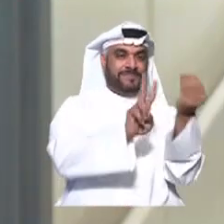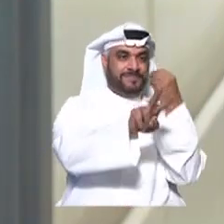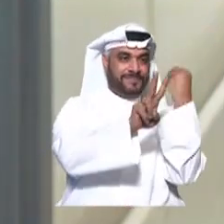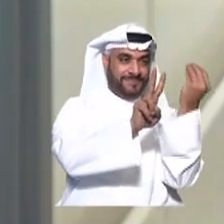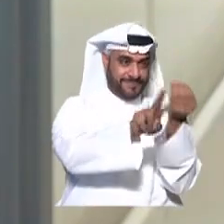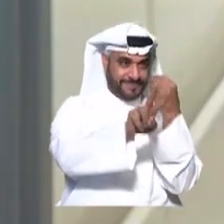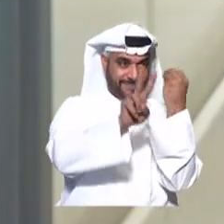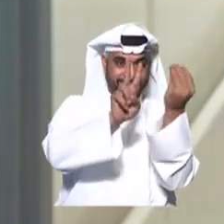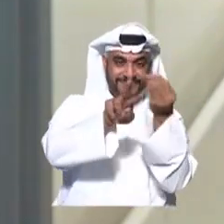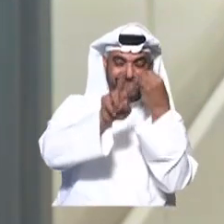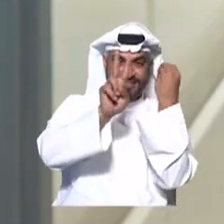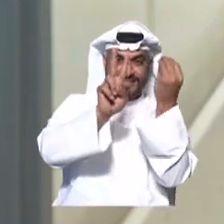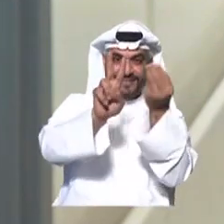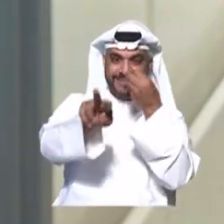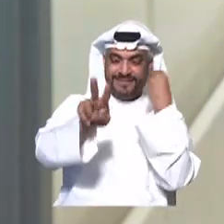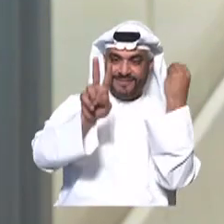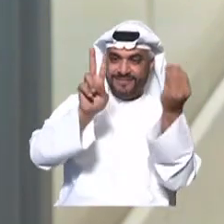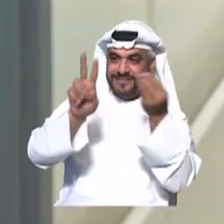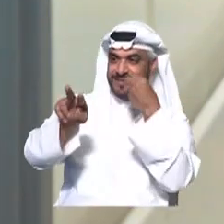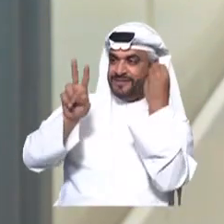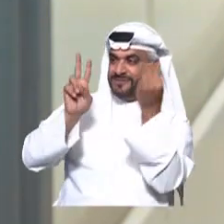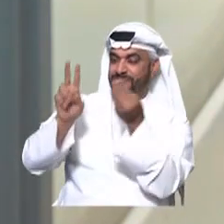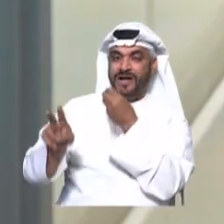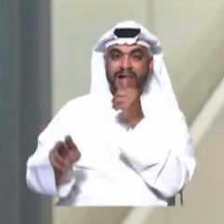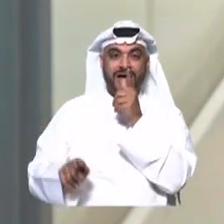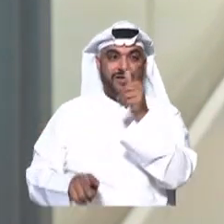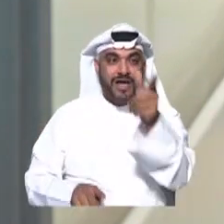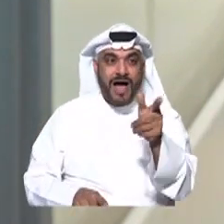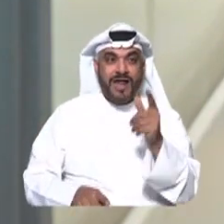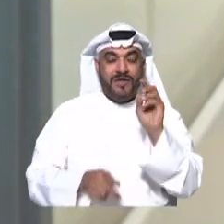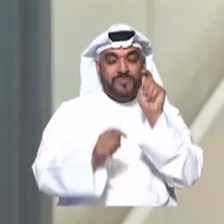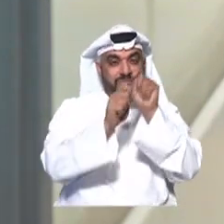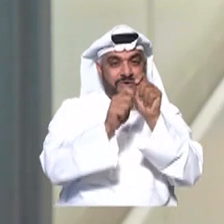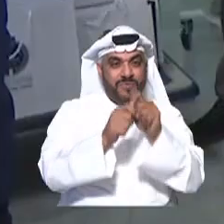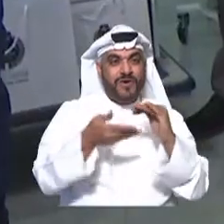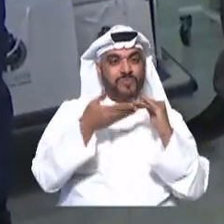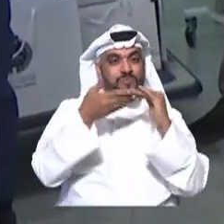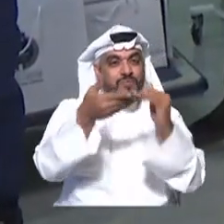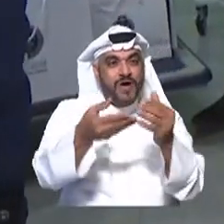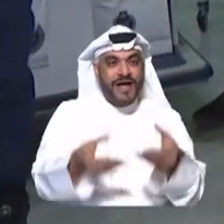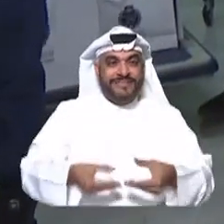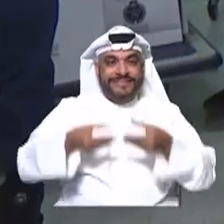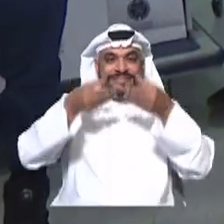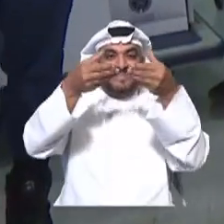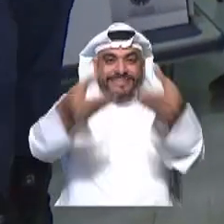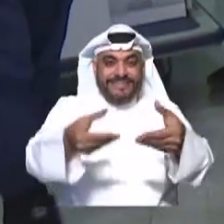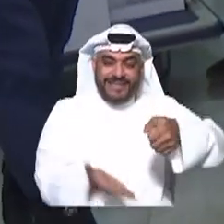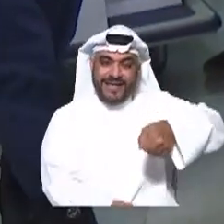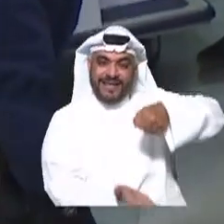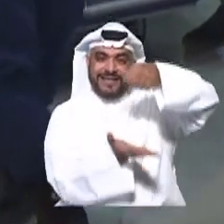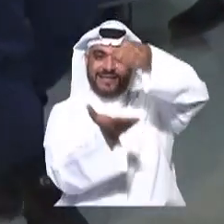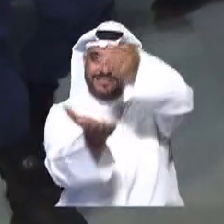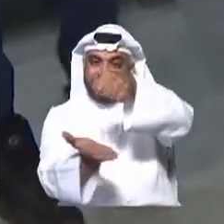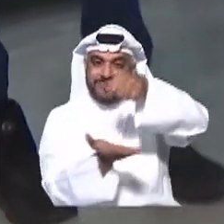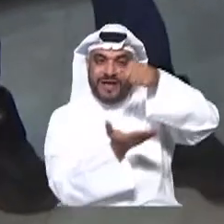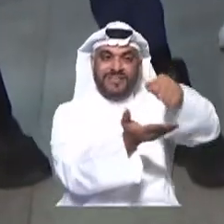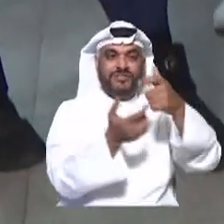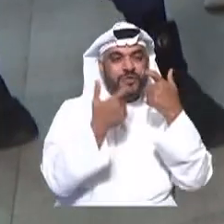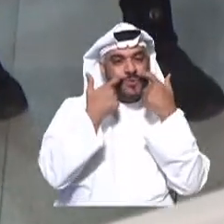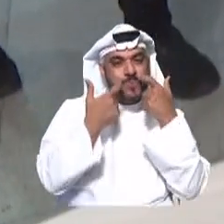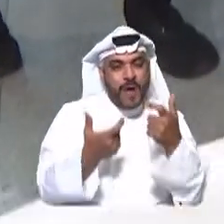قوة الإطفاء العام قدموا للمصابين الهدايا والبروشورات التوعوية للوقاية من